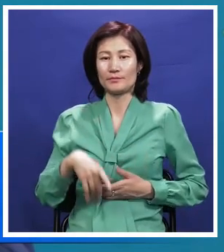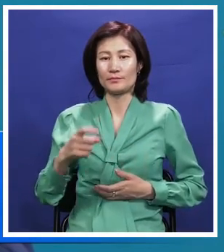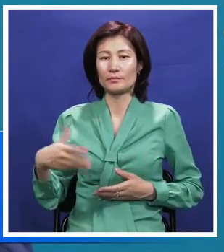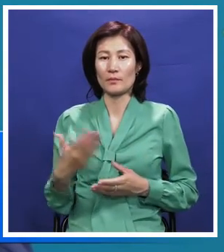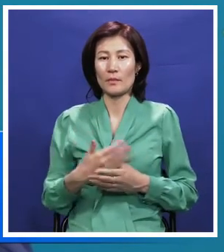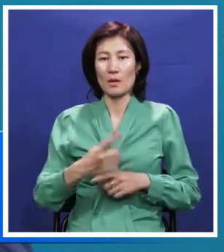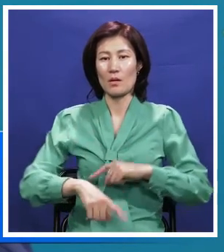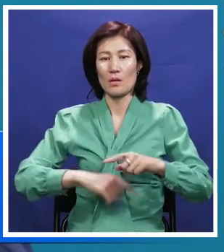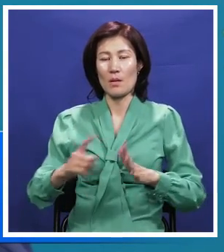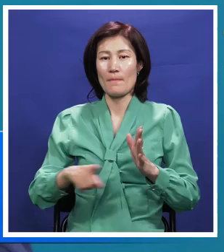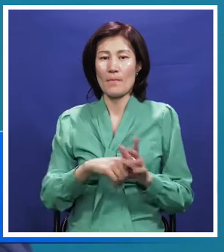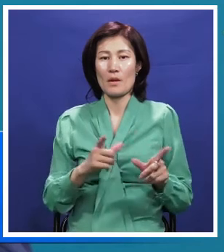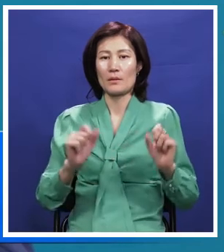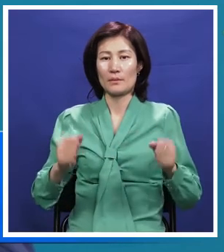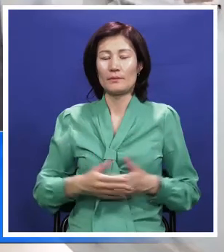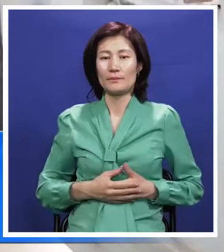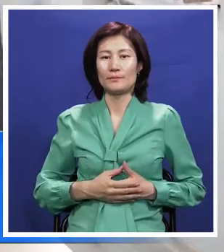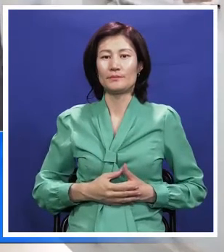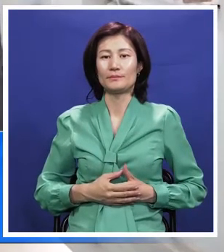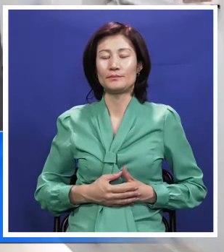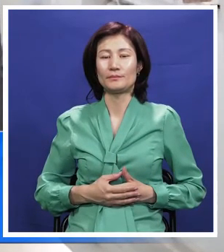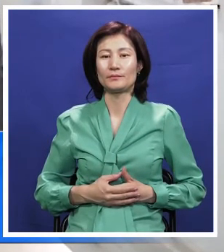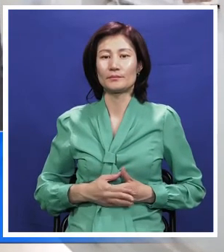азаматқа көмектесуге дайын екенін жеткізді.